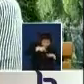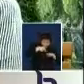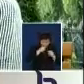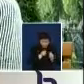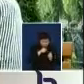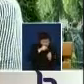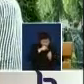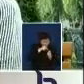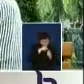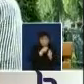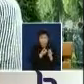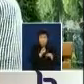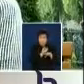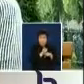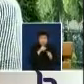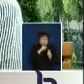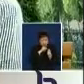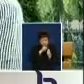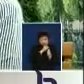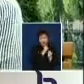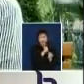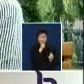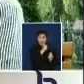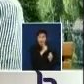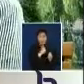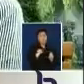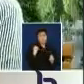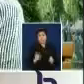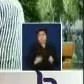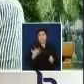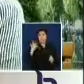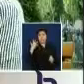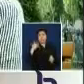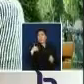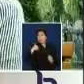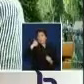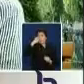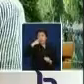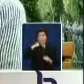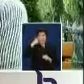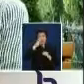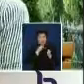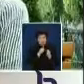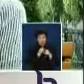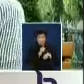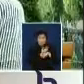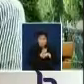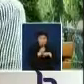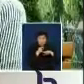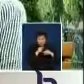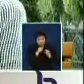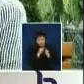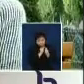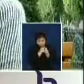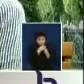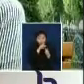ของอัญมณีของเราเนี่ยก็ถือว่าไม่ได้แพ้ประเทศอื่นๆเลยนั่นก็คือการที่เราก็จะได้มีการ